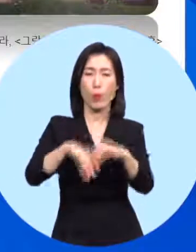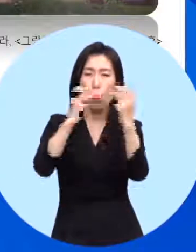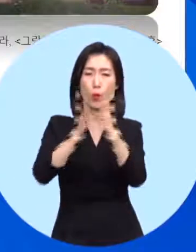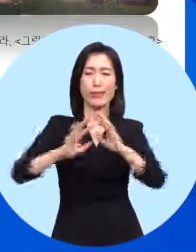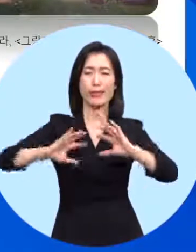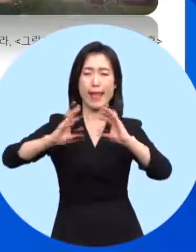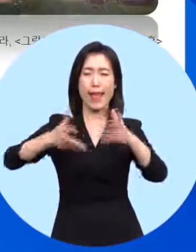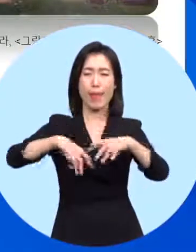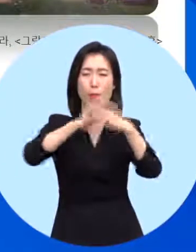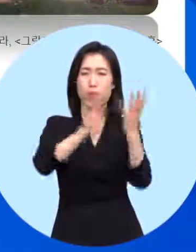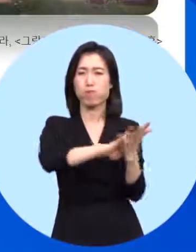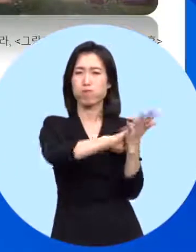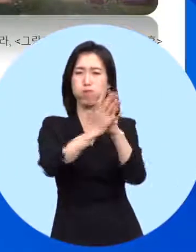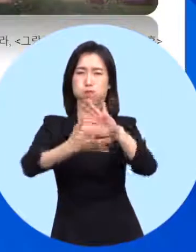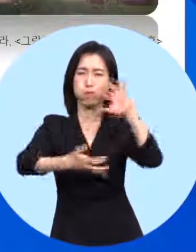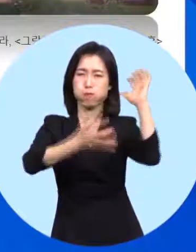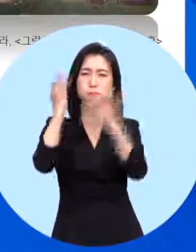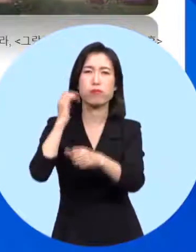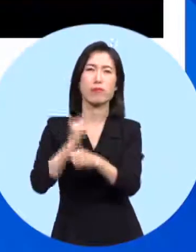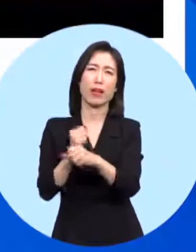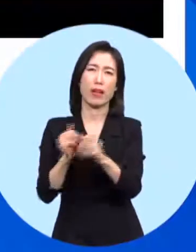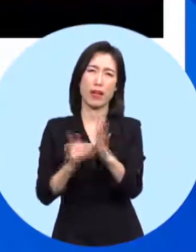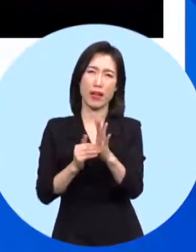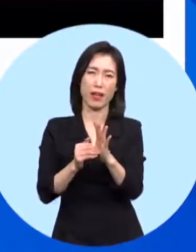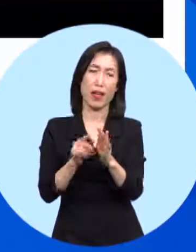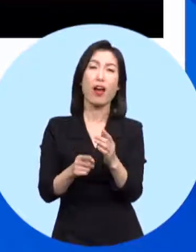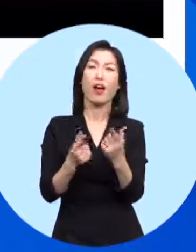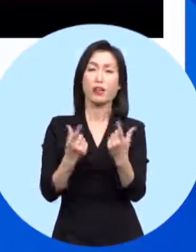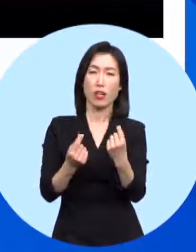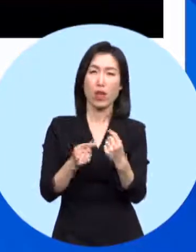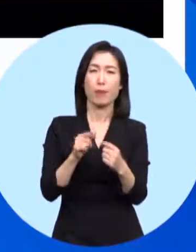그래서 평생학습도 일상학습으로.